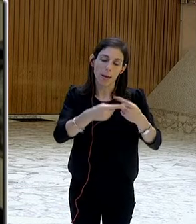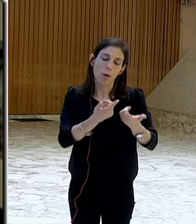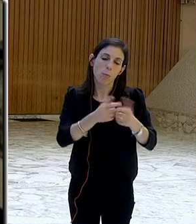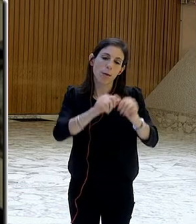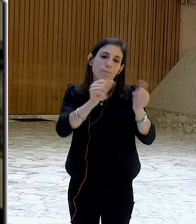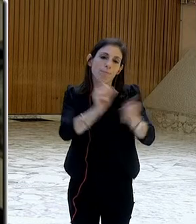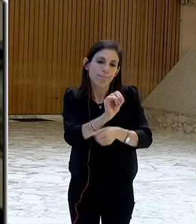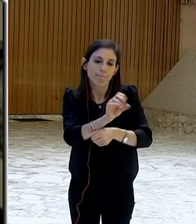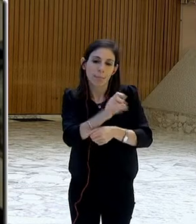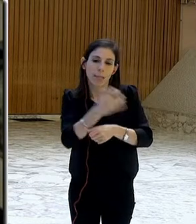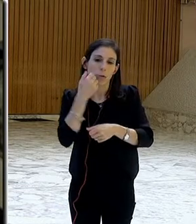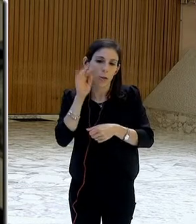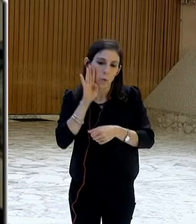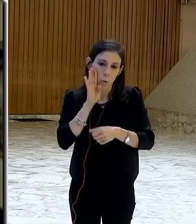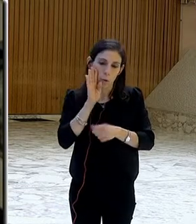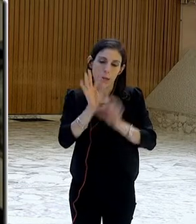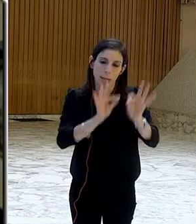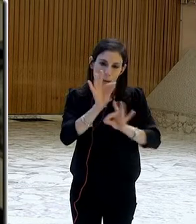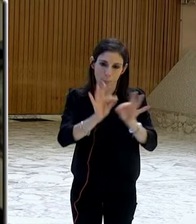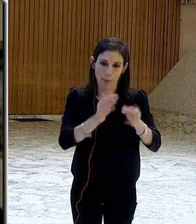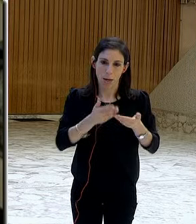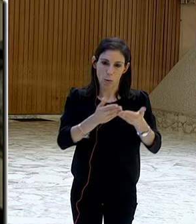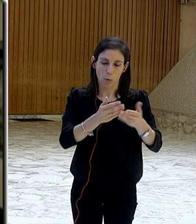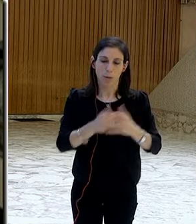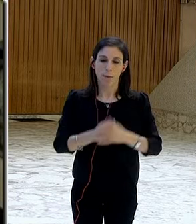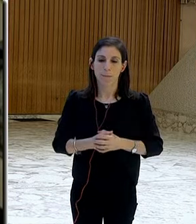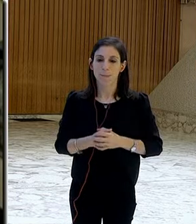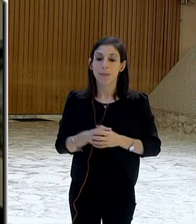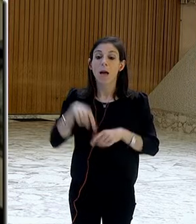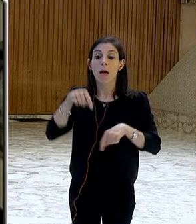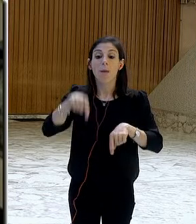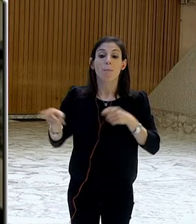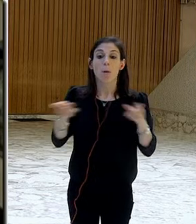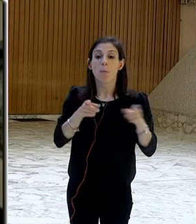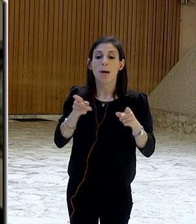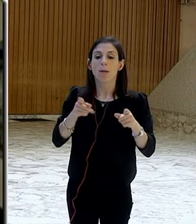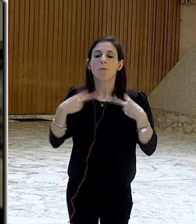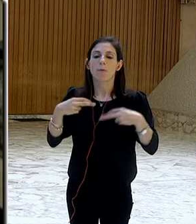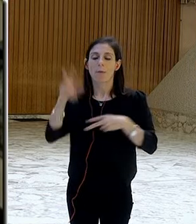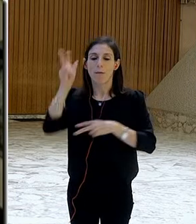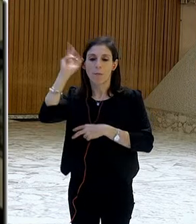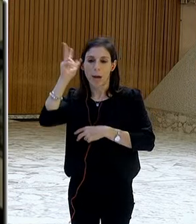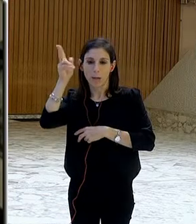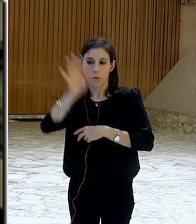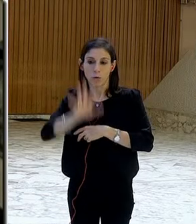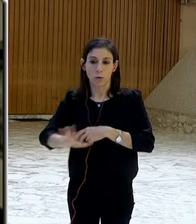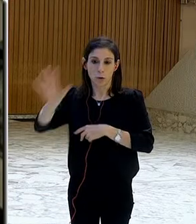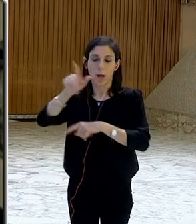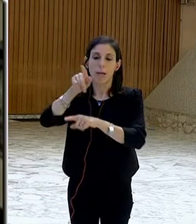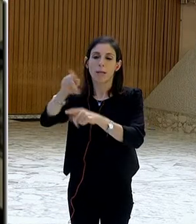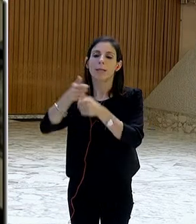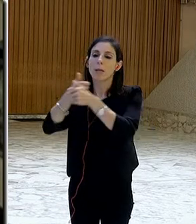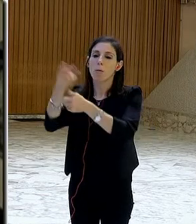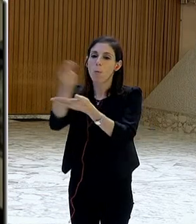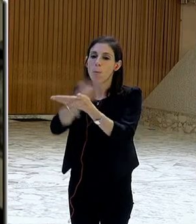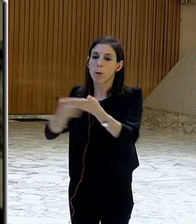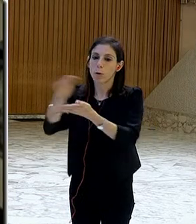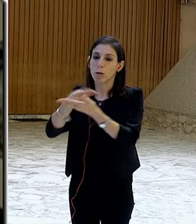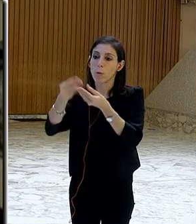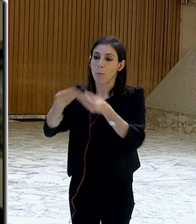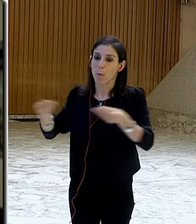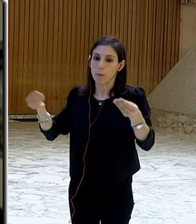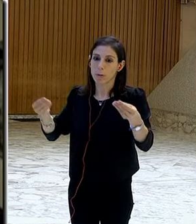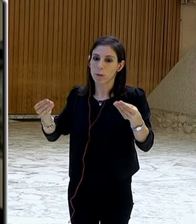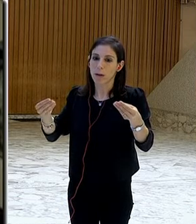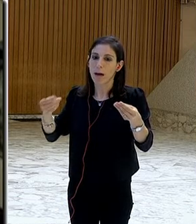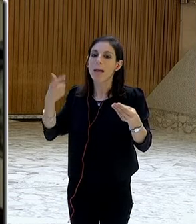coach. In questo periodo risiedono in Francia per seguire un progetto professionale per conto